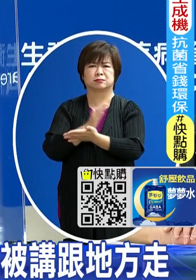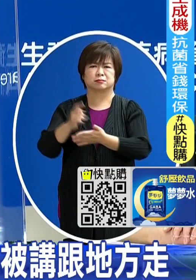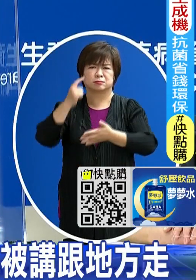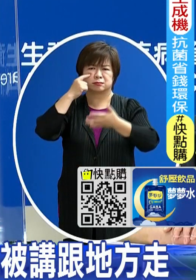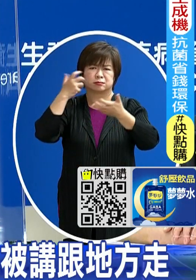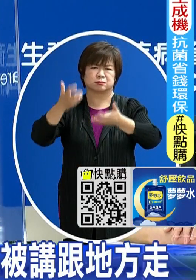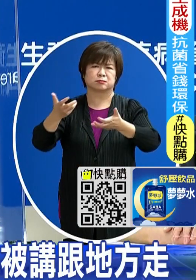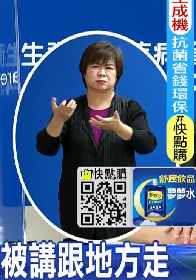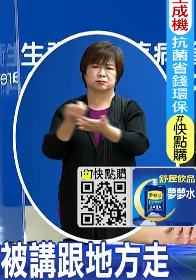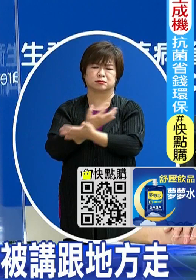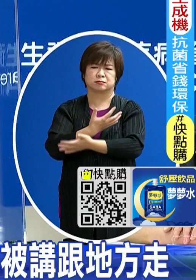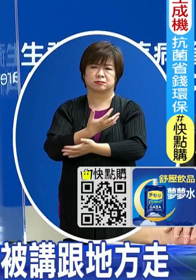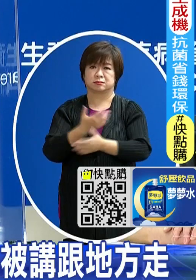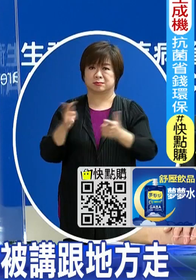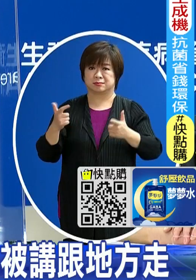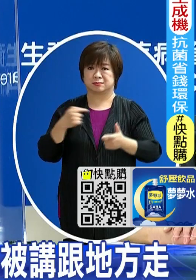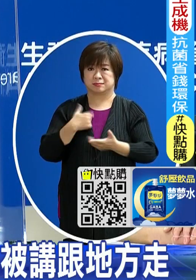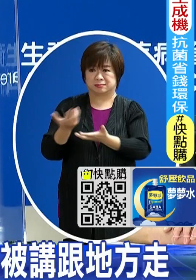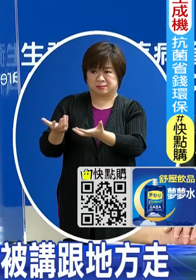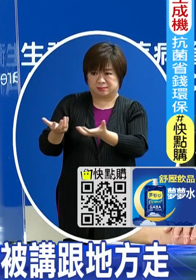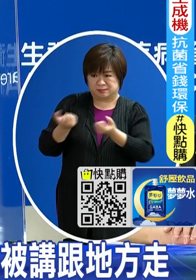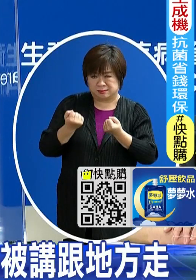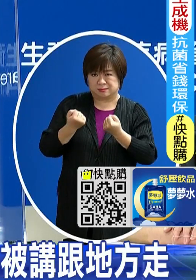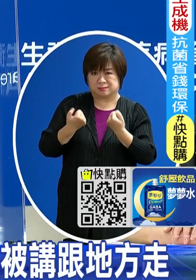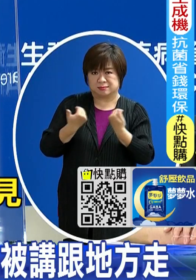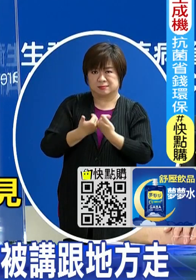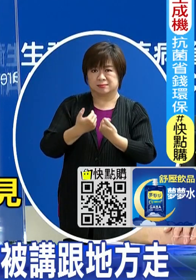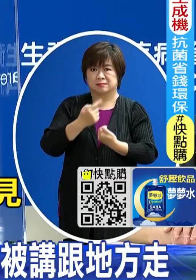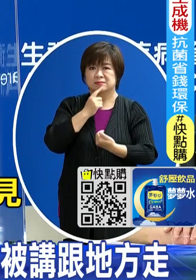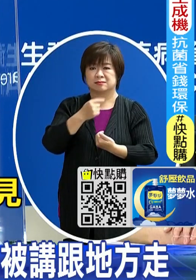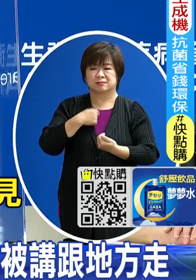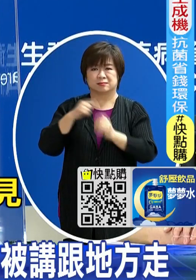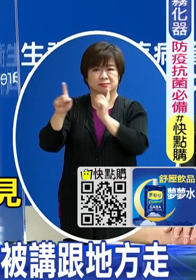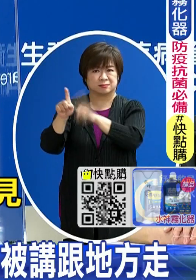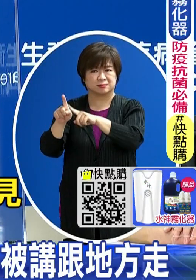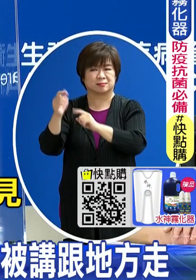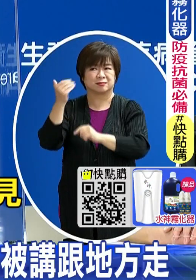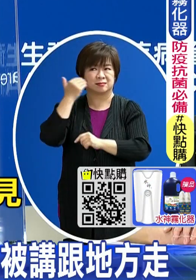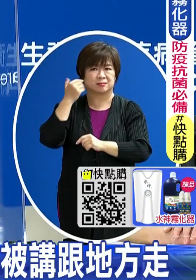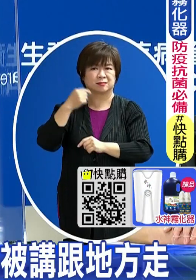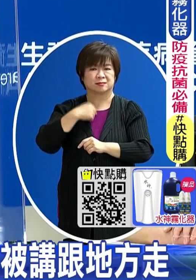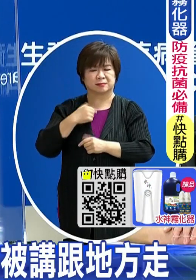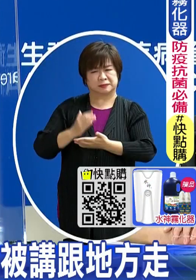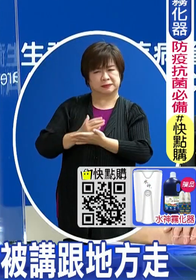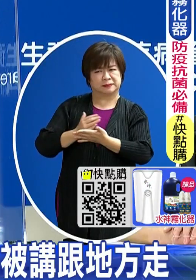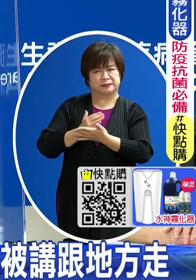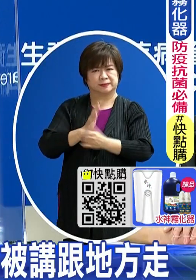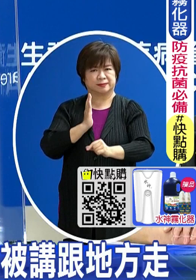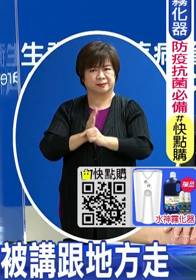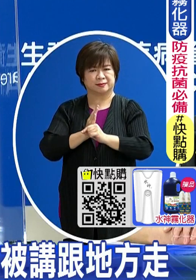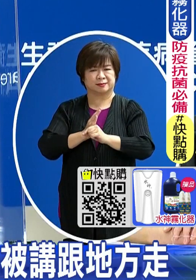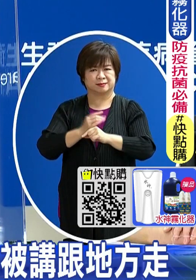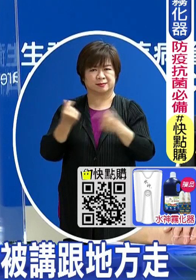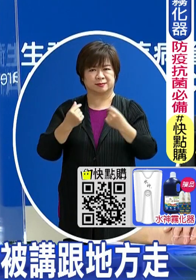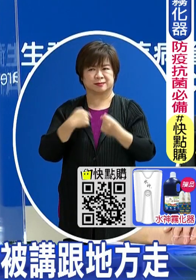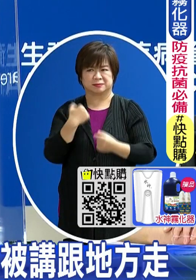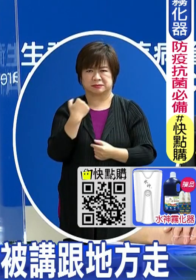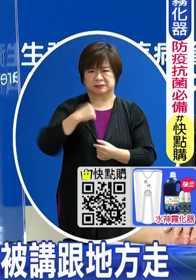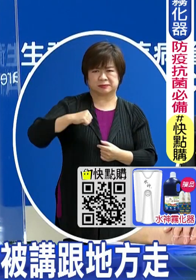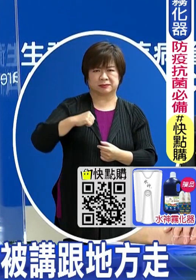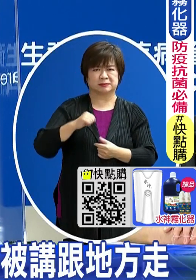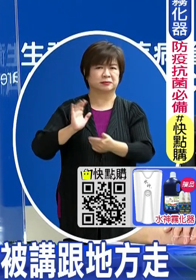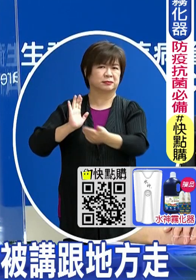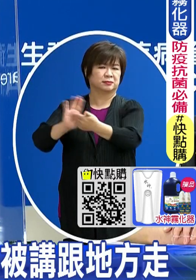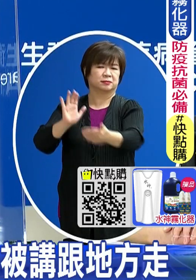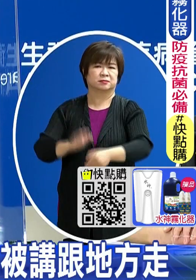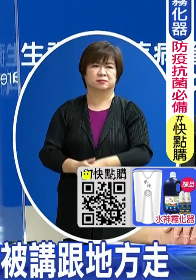是中央接受的意见变成我们跟着地方走，那中央没有接受地方的意见变成我们不理地方，其实这样的